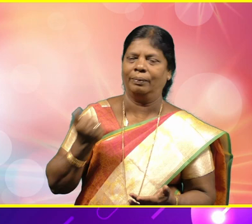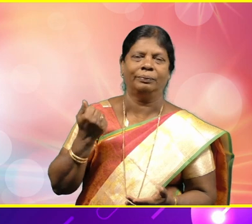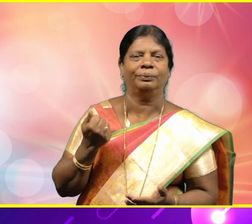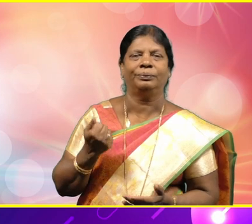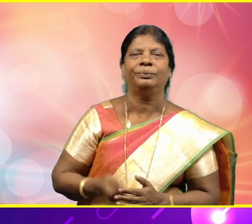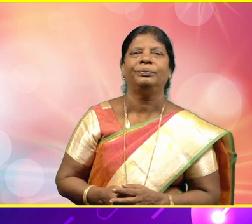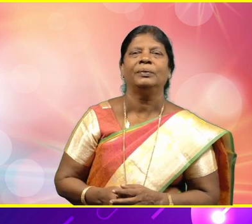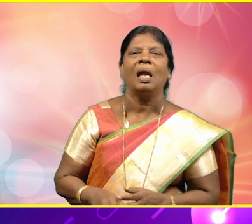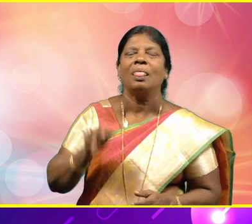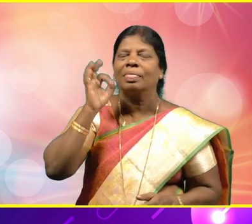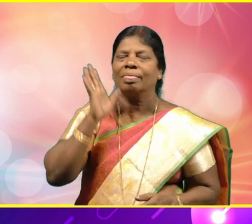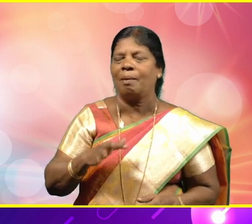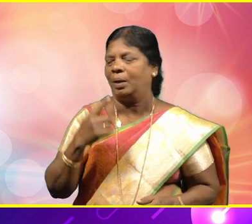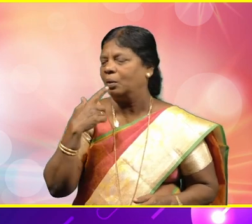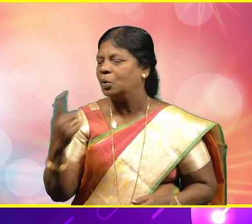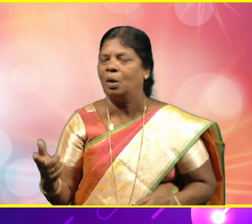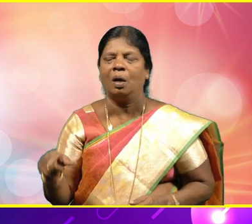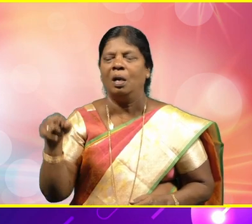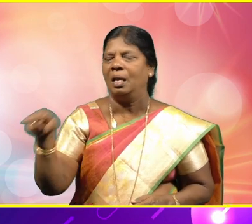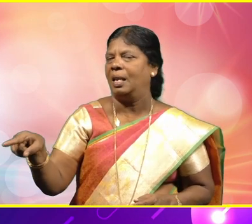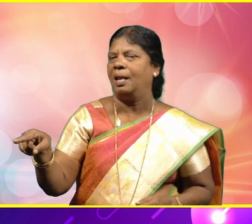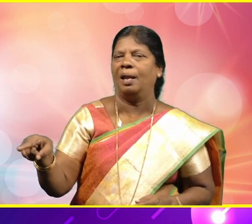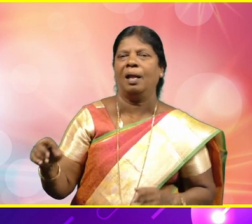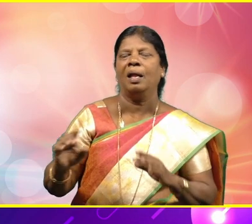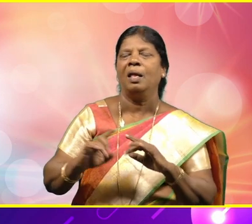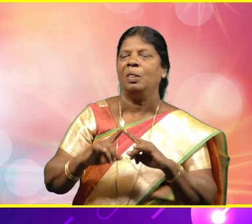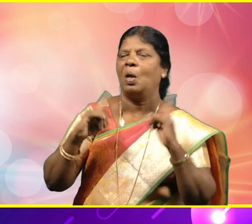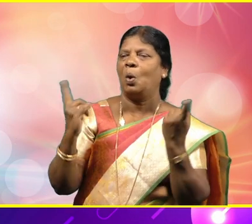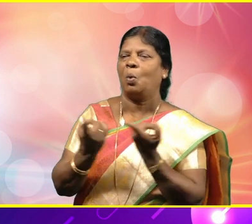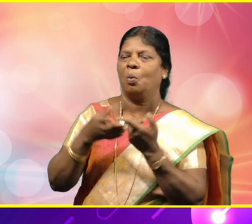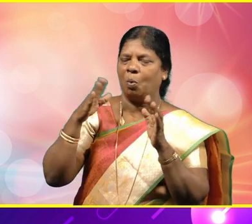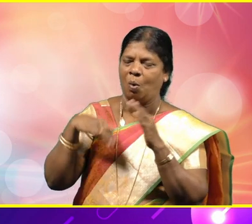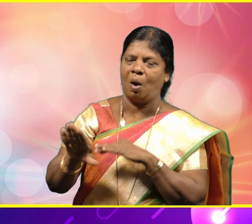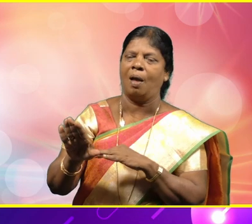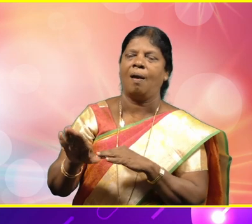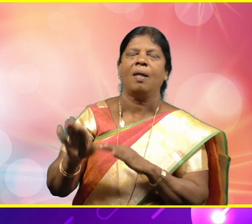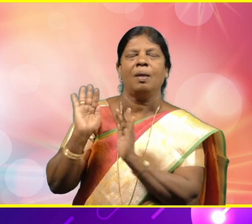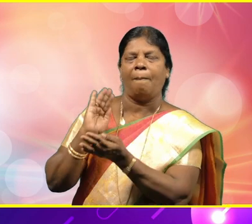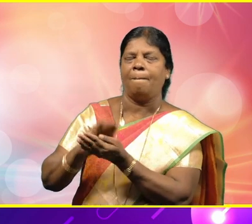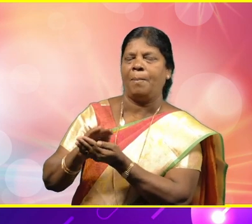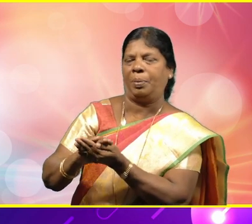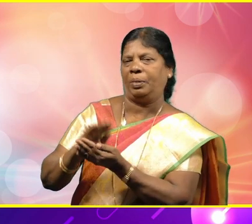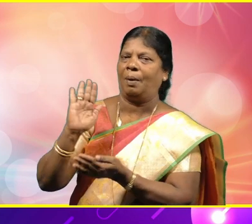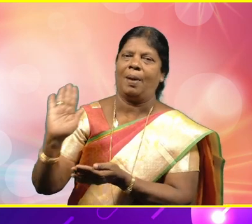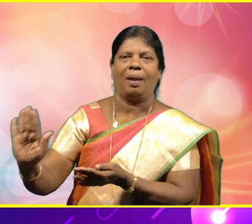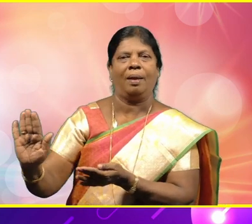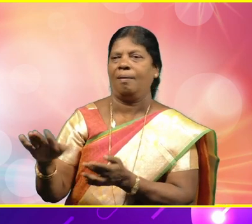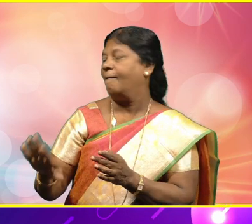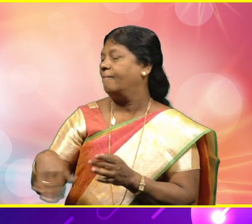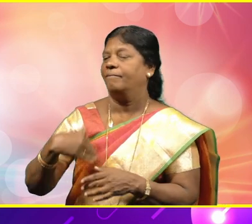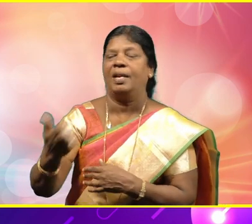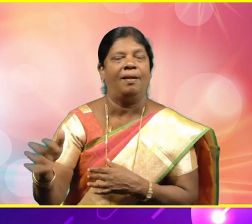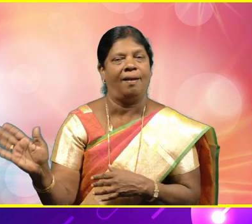எடுத்துக்கொண்டான். தம்பிக்கு சொன்னான், நீ இந்த அறைக்குள் பத்திரமாக இரு, வெளியே வர